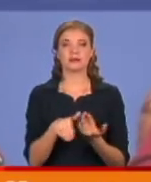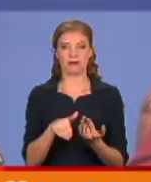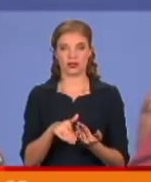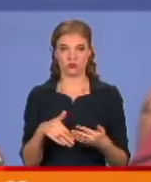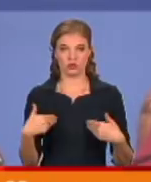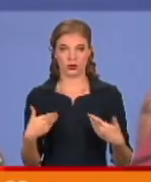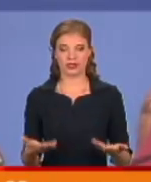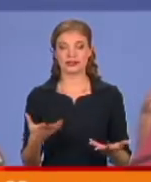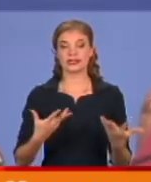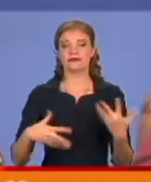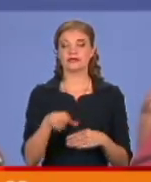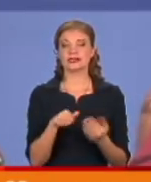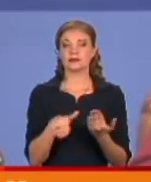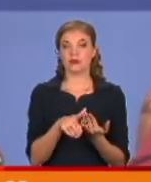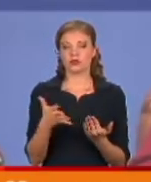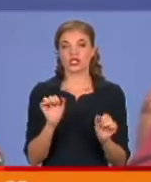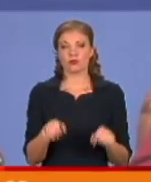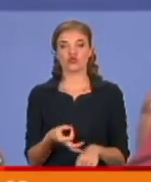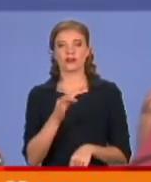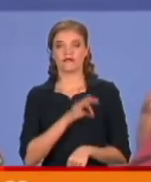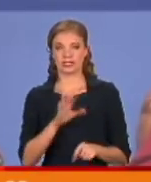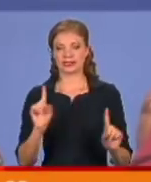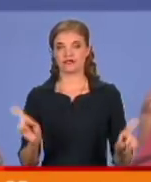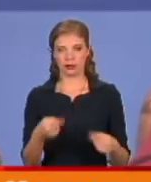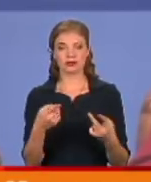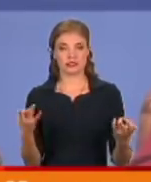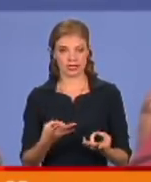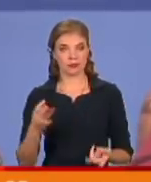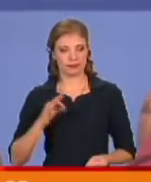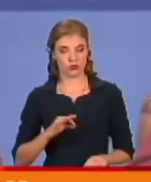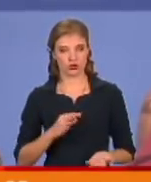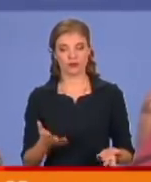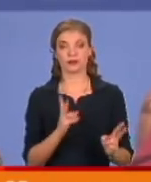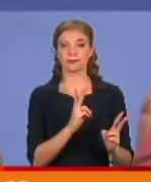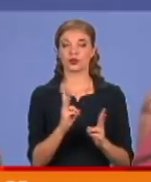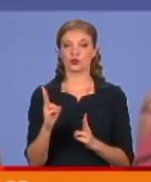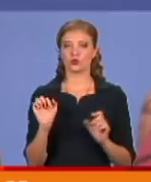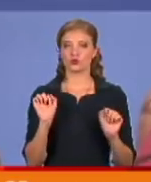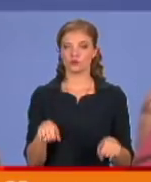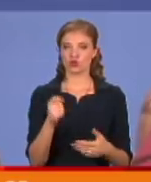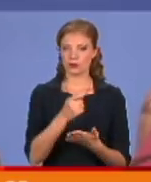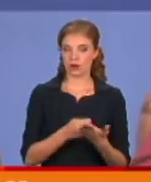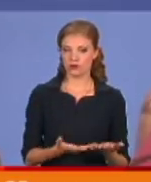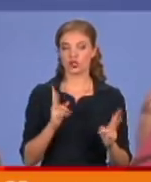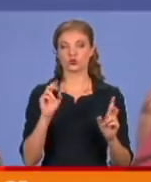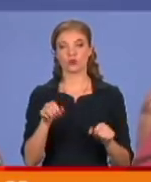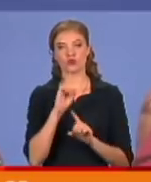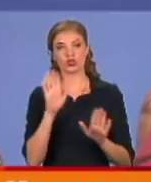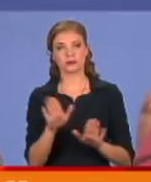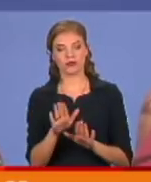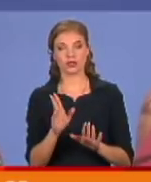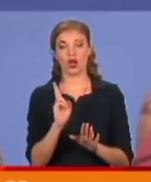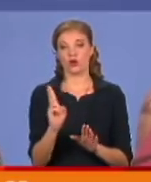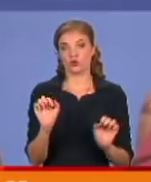корисні. Всі методи, які можна використати в реабілітації, їх треба використовувати. Хтось може малювати, хтось може співати,